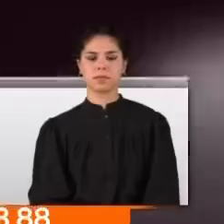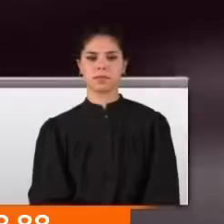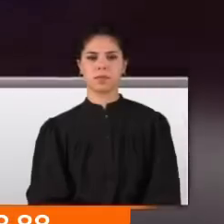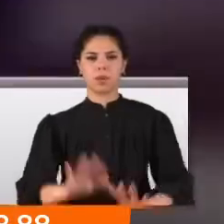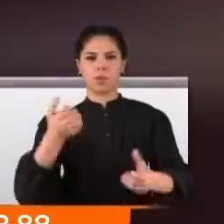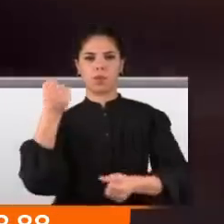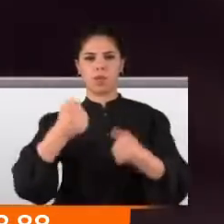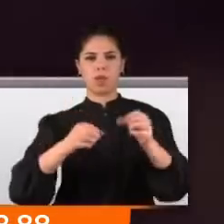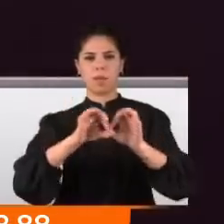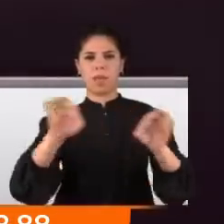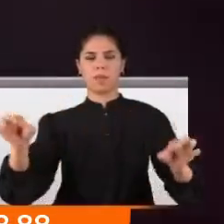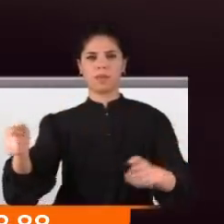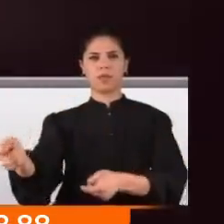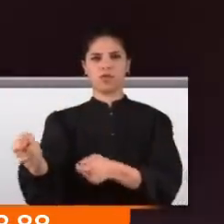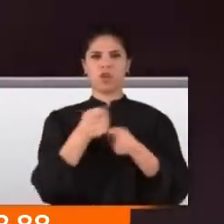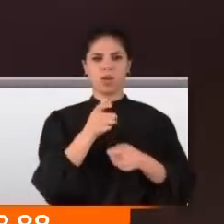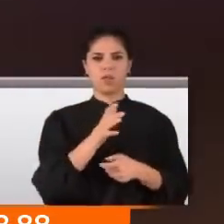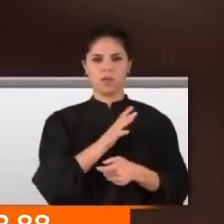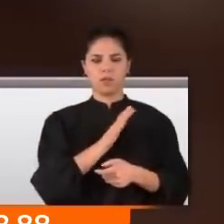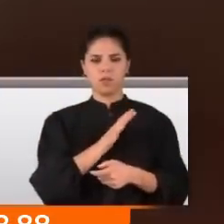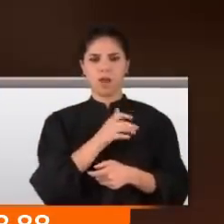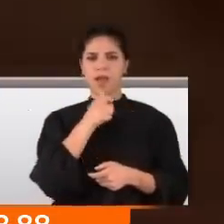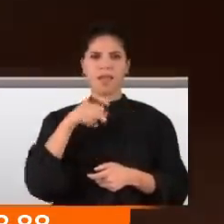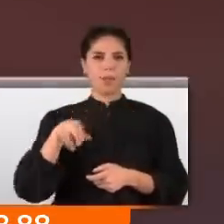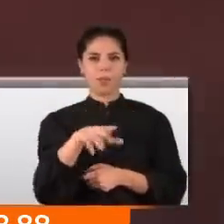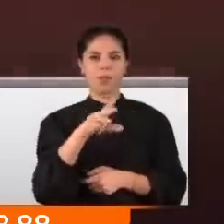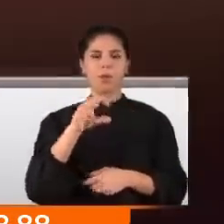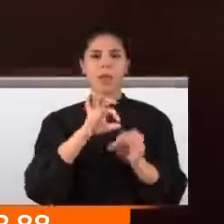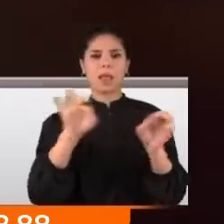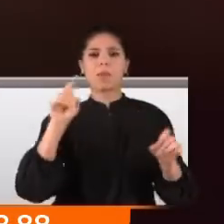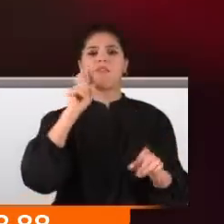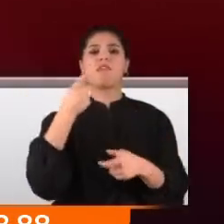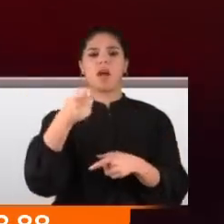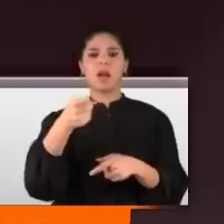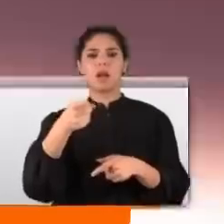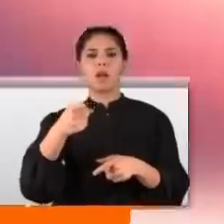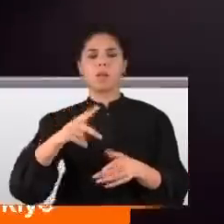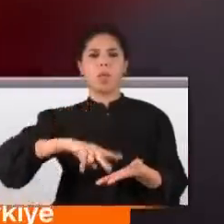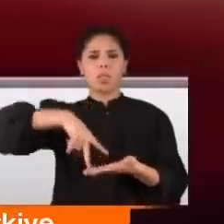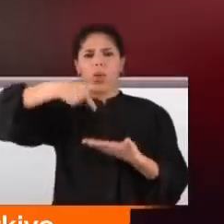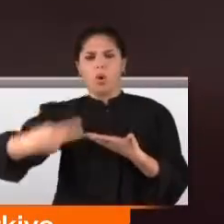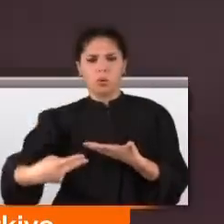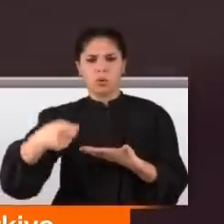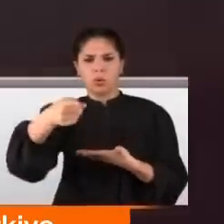Bozulan arabayı halatla çekiyorlardı. Aradan geçen adam halatı fark etmedi ve yere böyle kapaklandı.